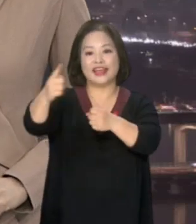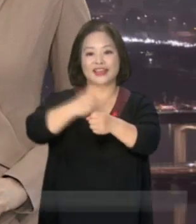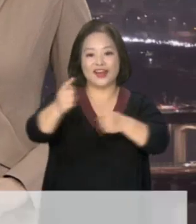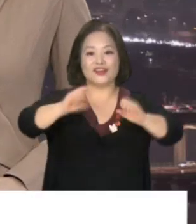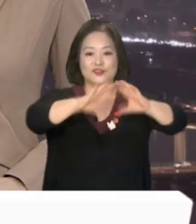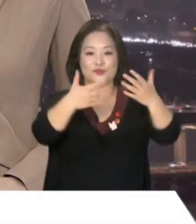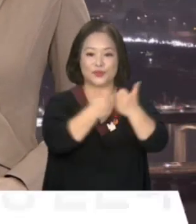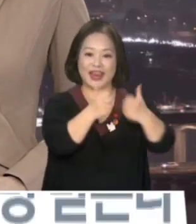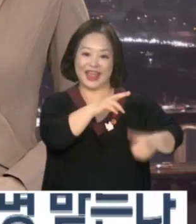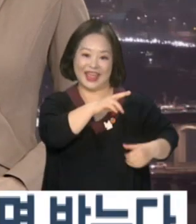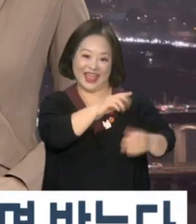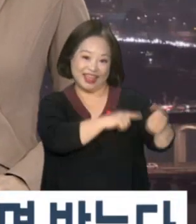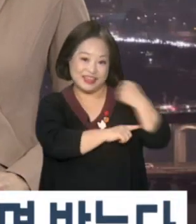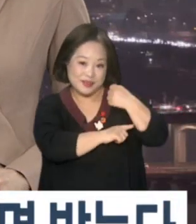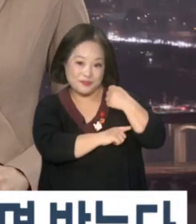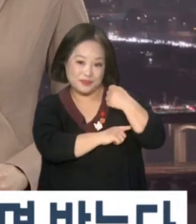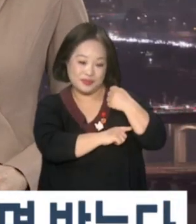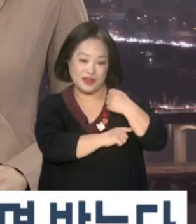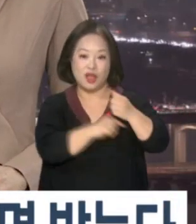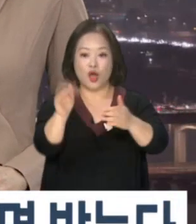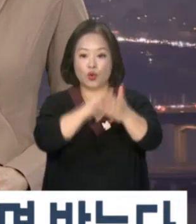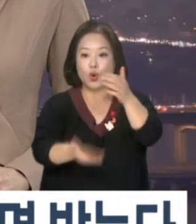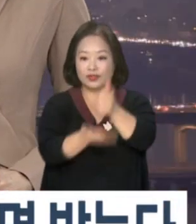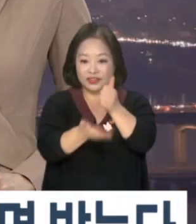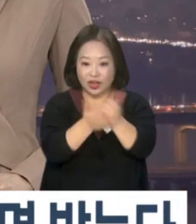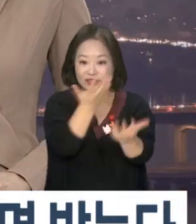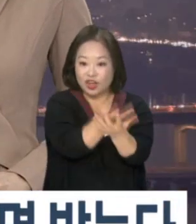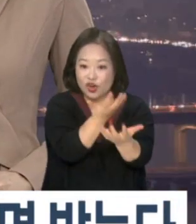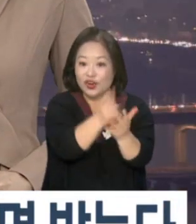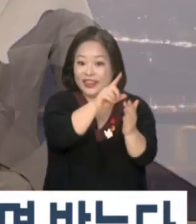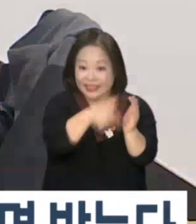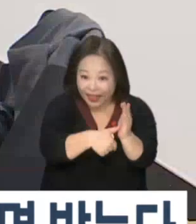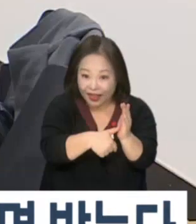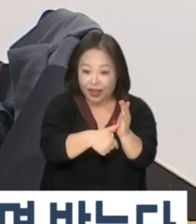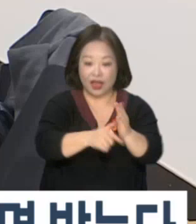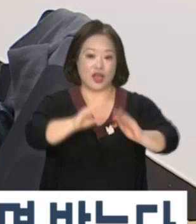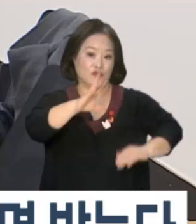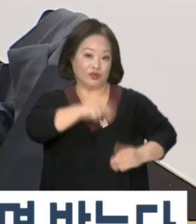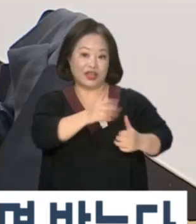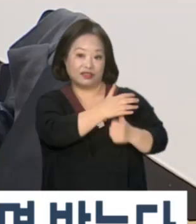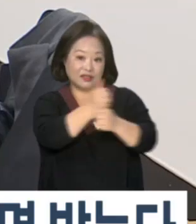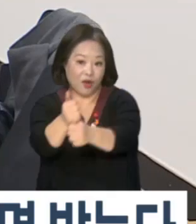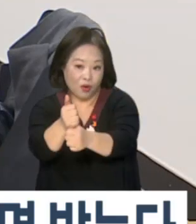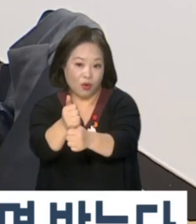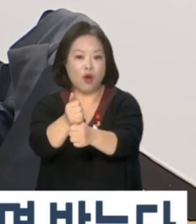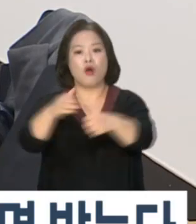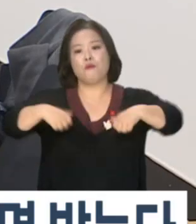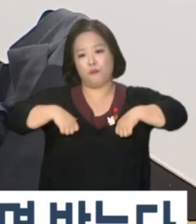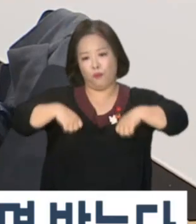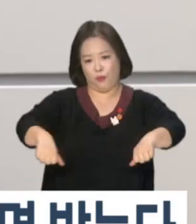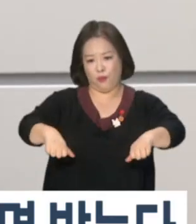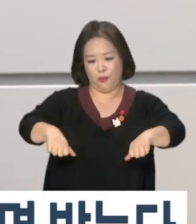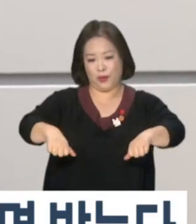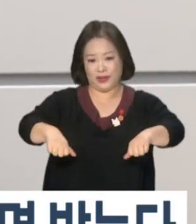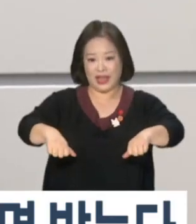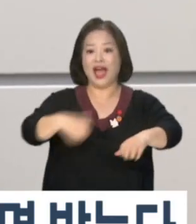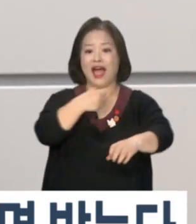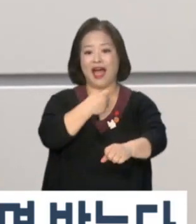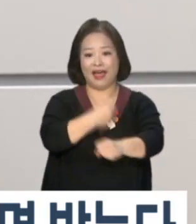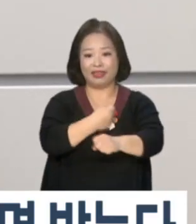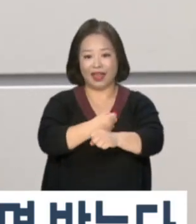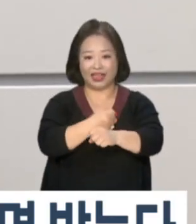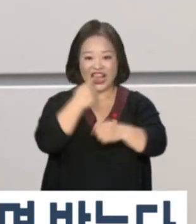국민의임이 내년 총선 후보 공천 서류를 받을 때 불체포 특권을 포기한다 서명을 받기로 했습니다 당